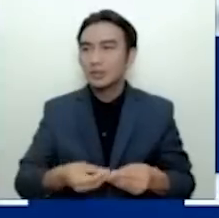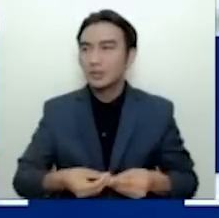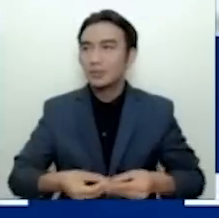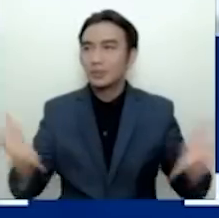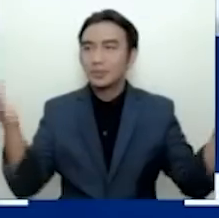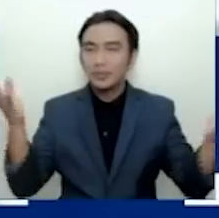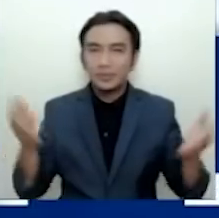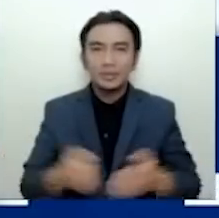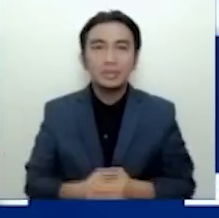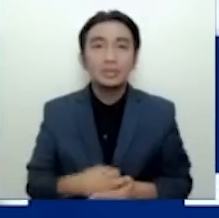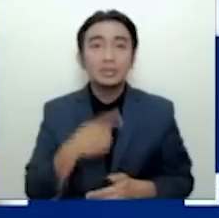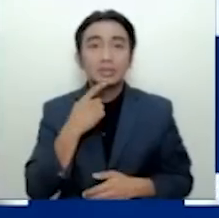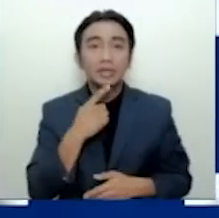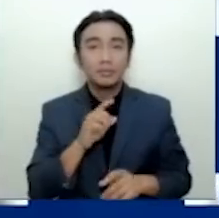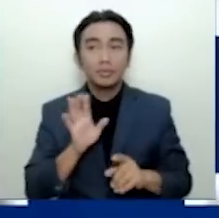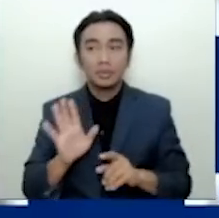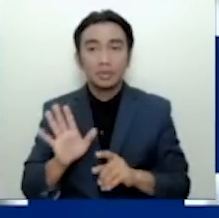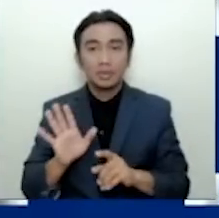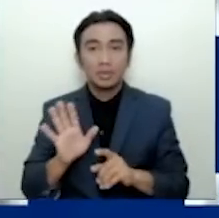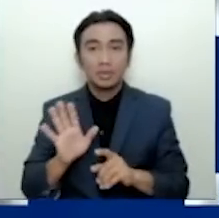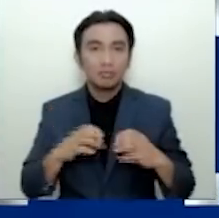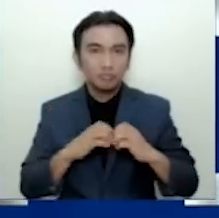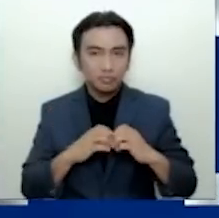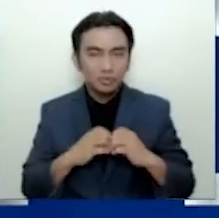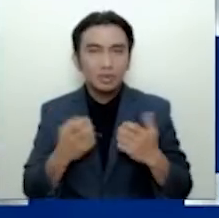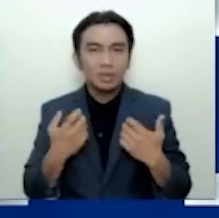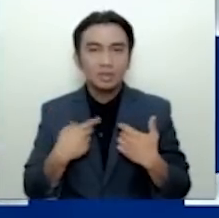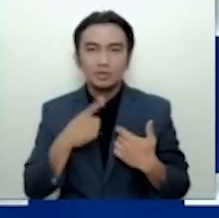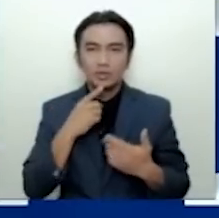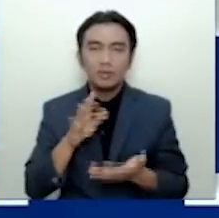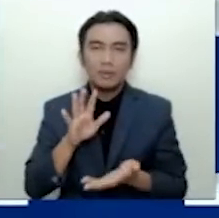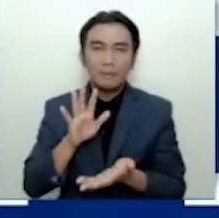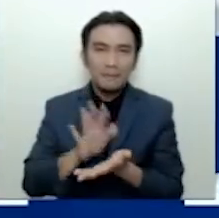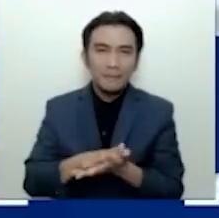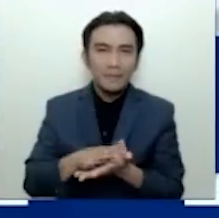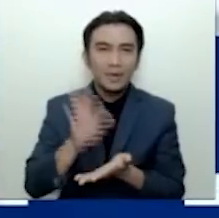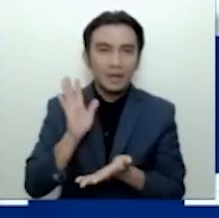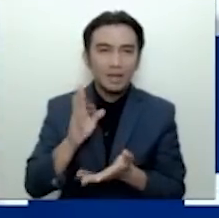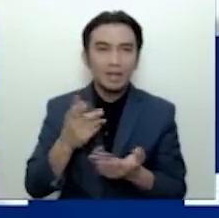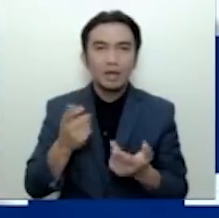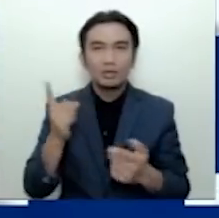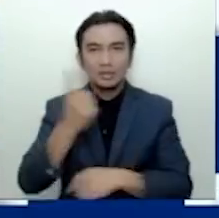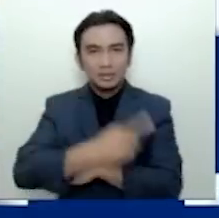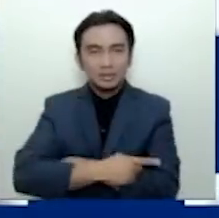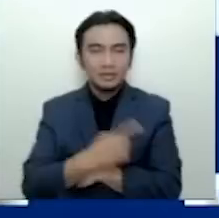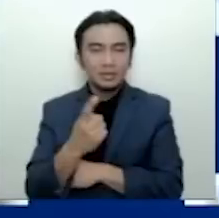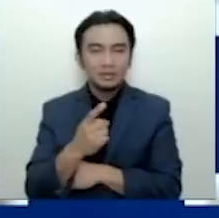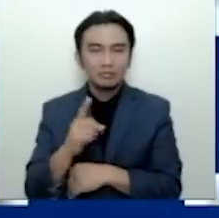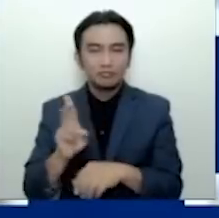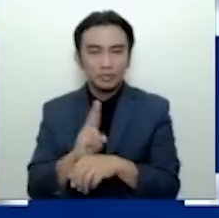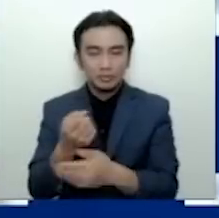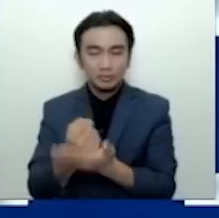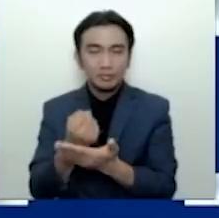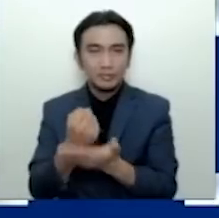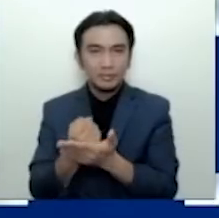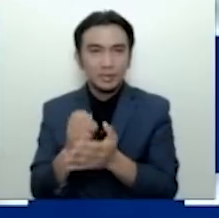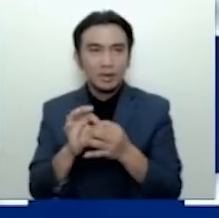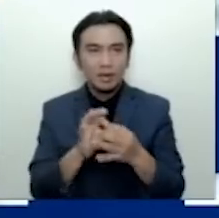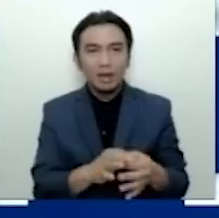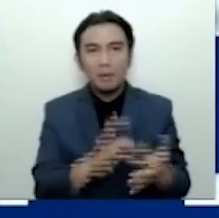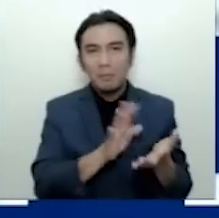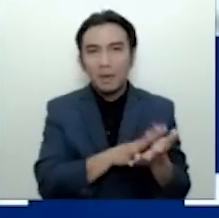nating kapuso, sa mahal ng bilihin mabibilang sa isang kamay ang mga araw na inaabot ng sahod. Para naman sa isa pang